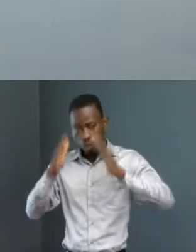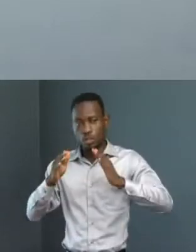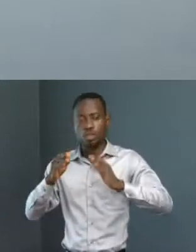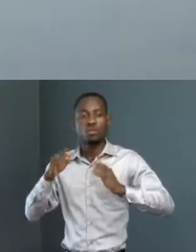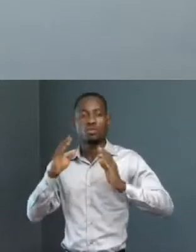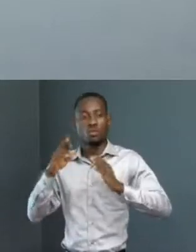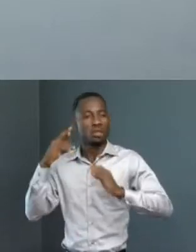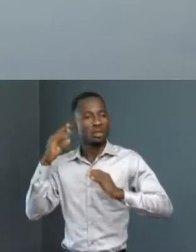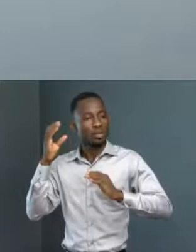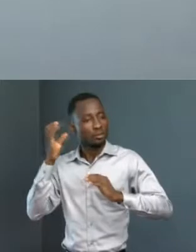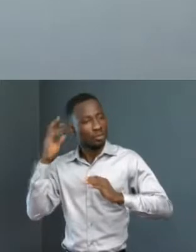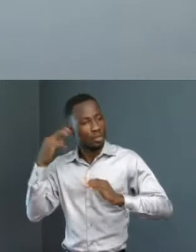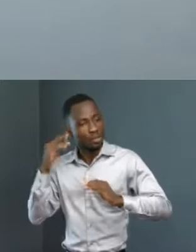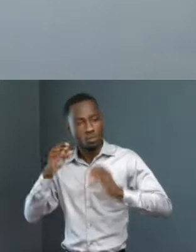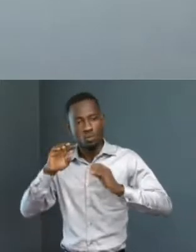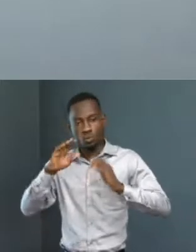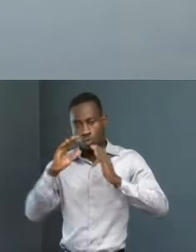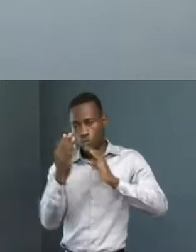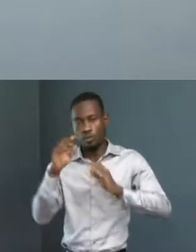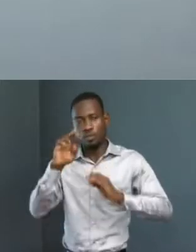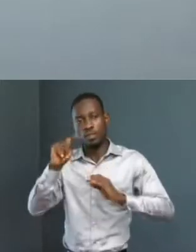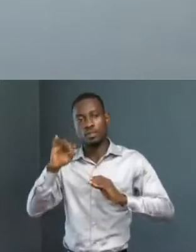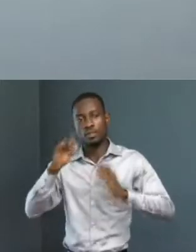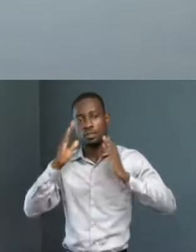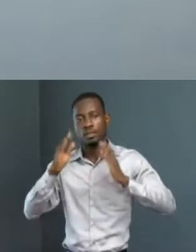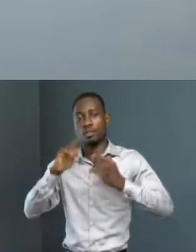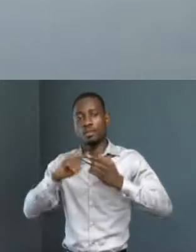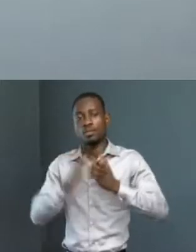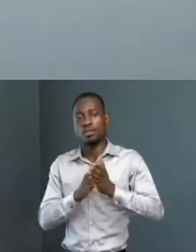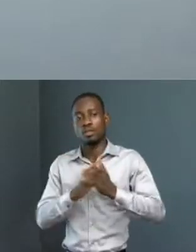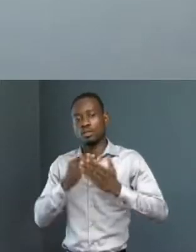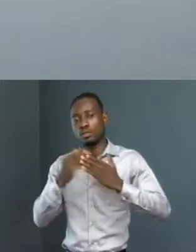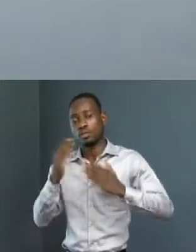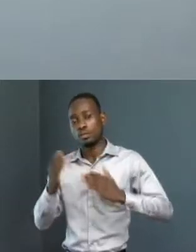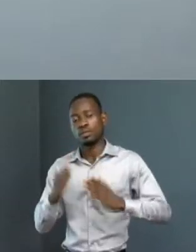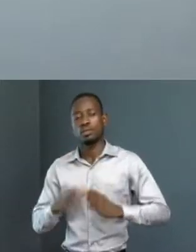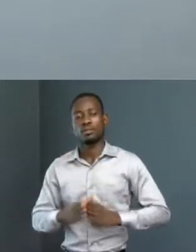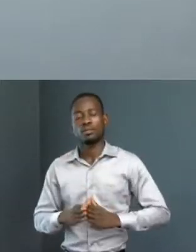de la radio ou devant votre écran télé, restez concentrés à Bonne École, c'est donc parti.